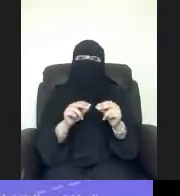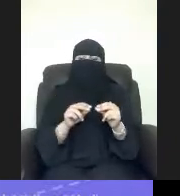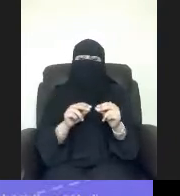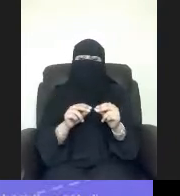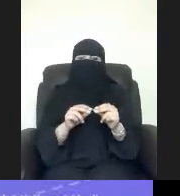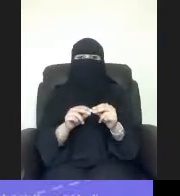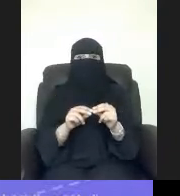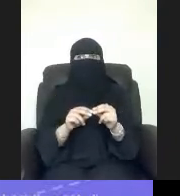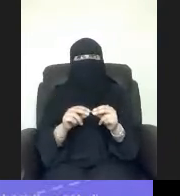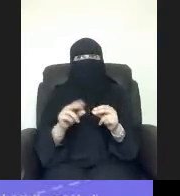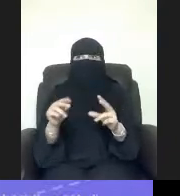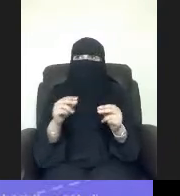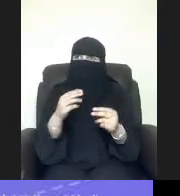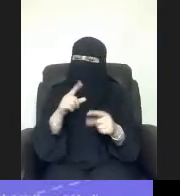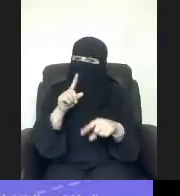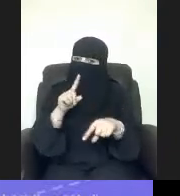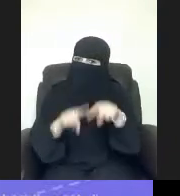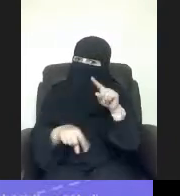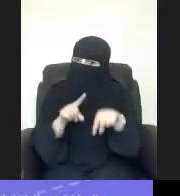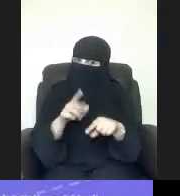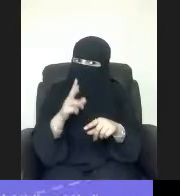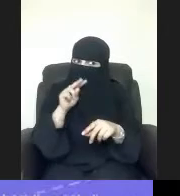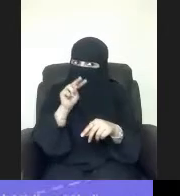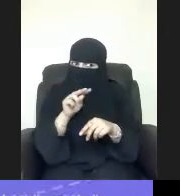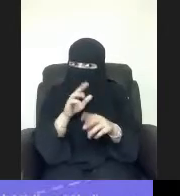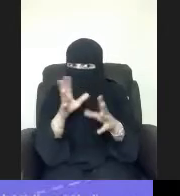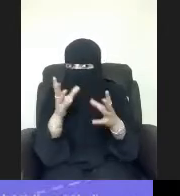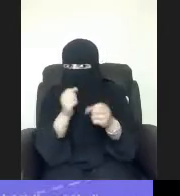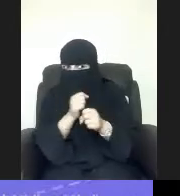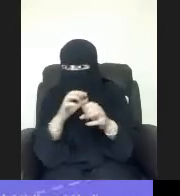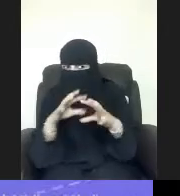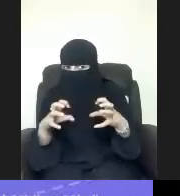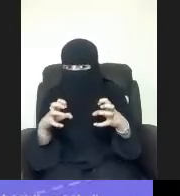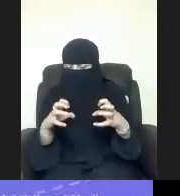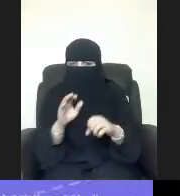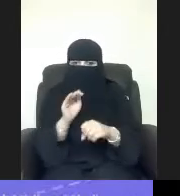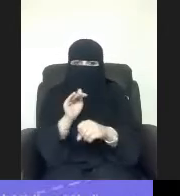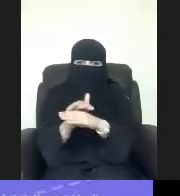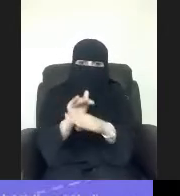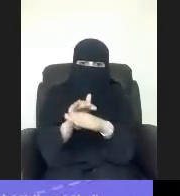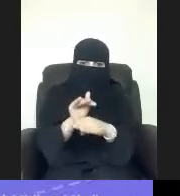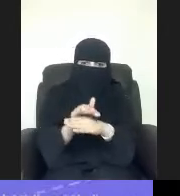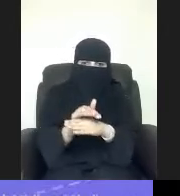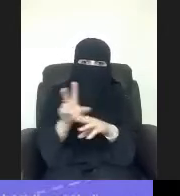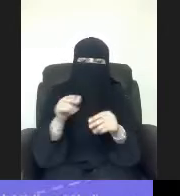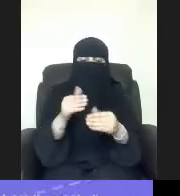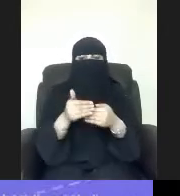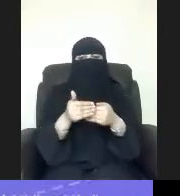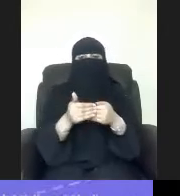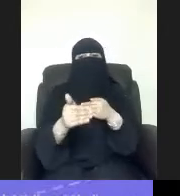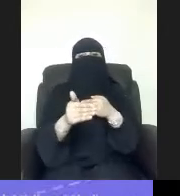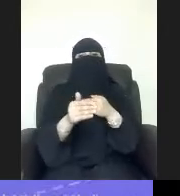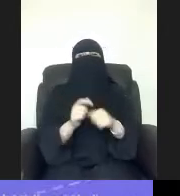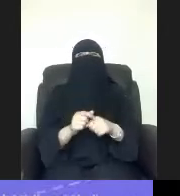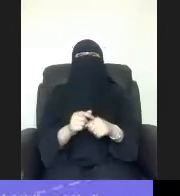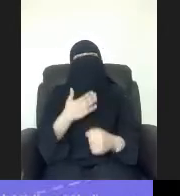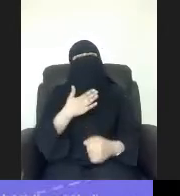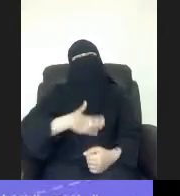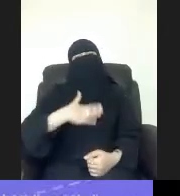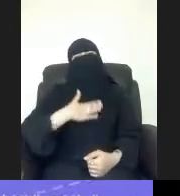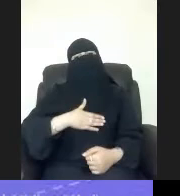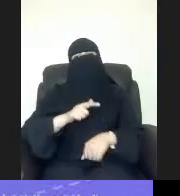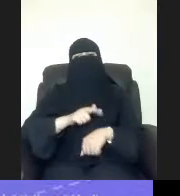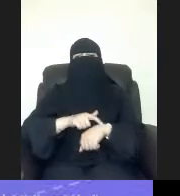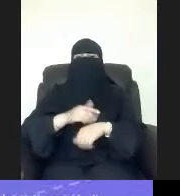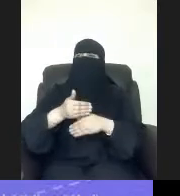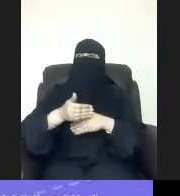المحاضرة النظرية إلى محاضرة عن بعد، هناك إجراءات يجب أن نتبعها. وأعتذر على الإطالة لأن الموضوع جدا هام ولابد